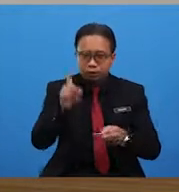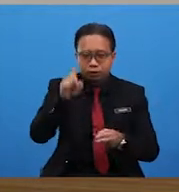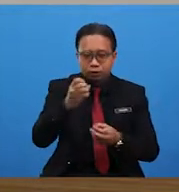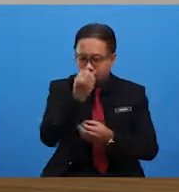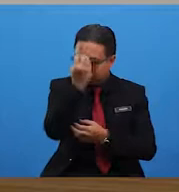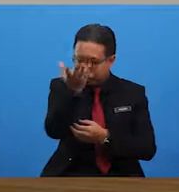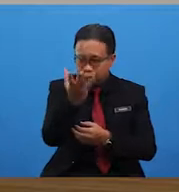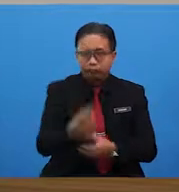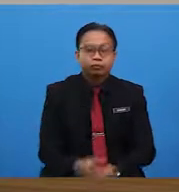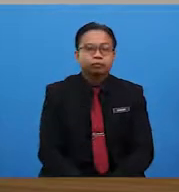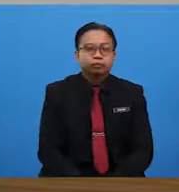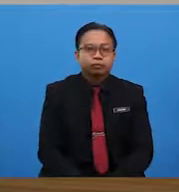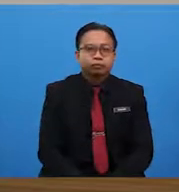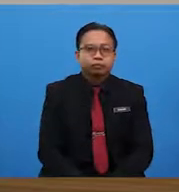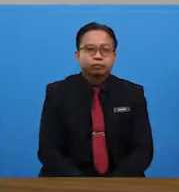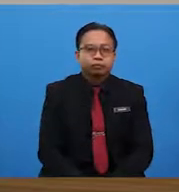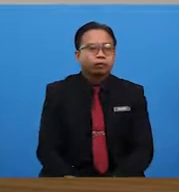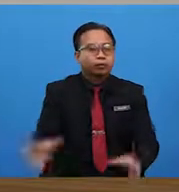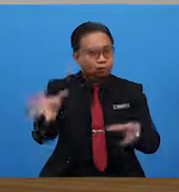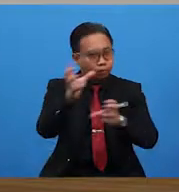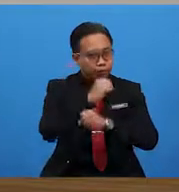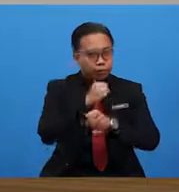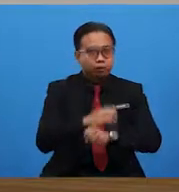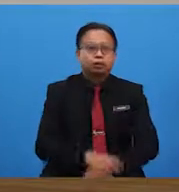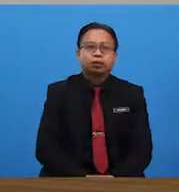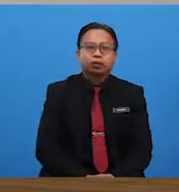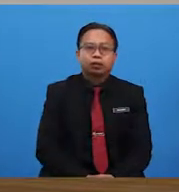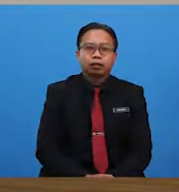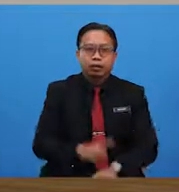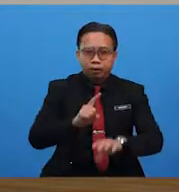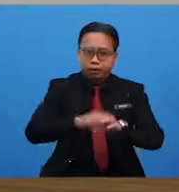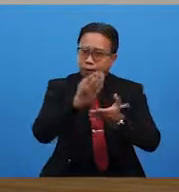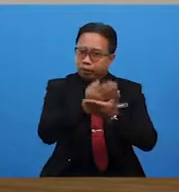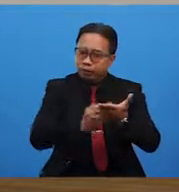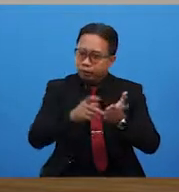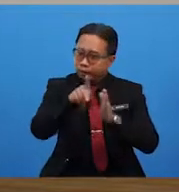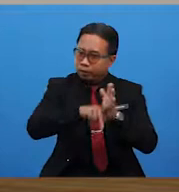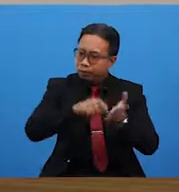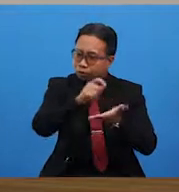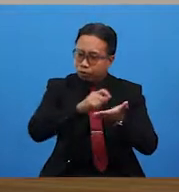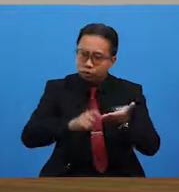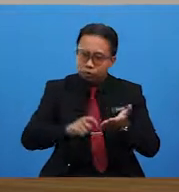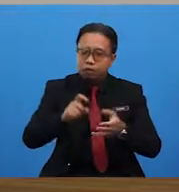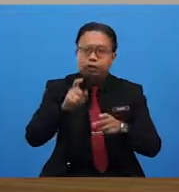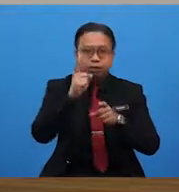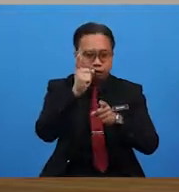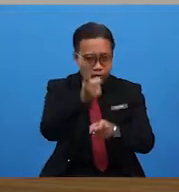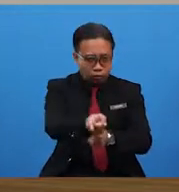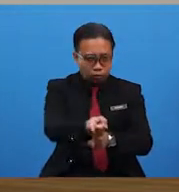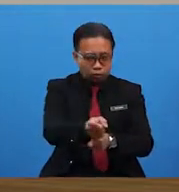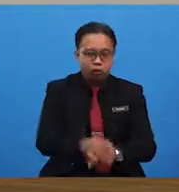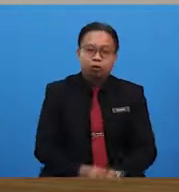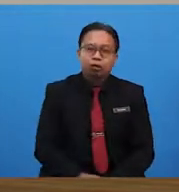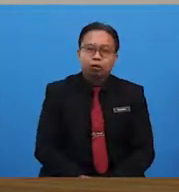dijelaskan kesimpulannya segoan ya Ah pada bagi penulisan ini Penentuan aspek formal